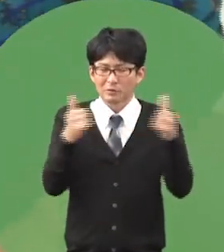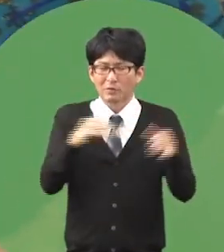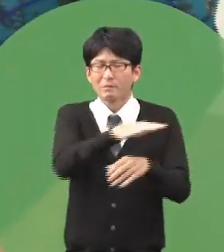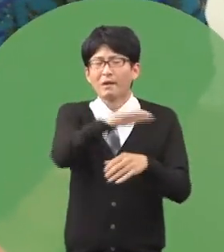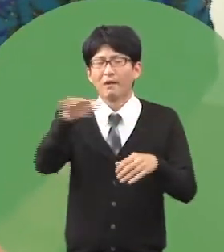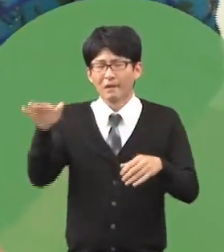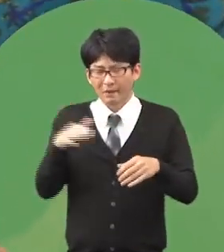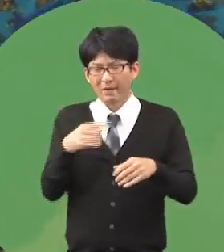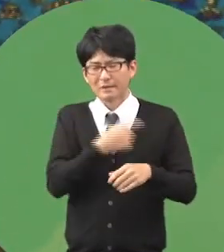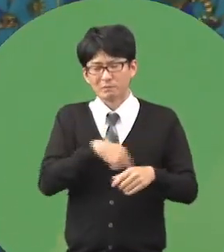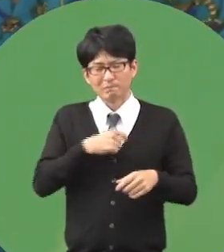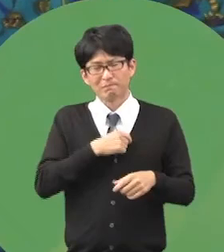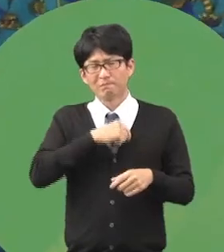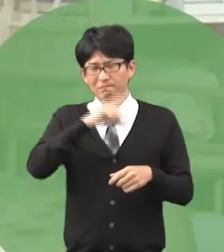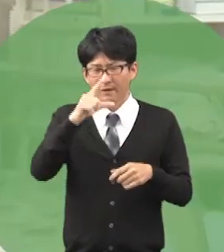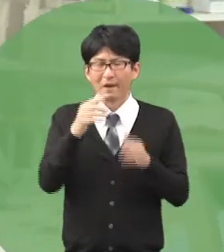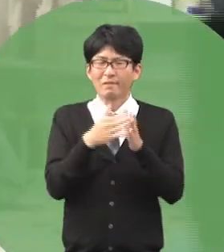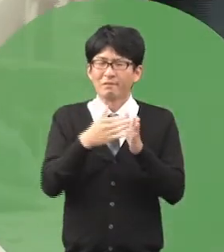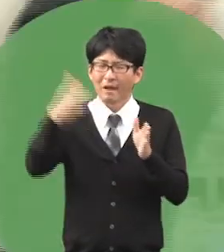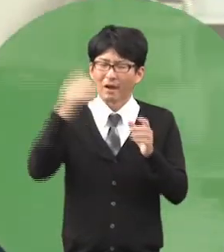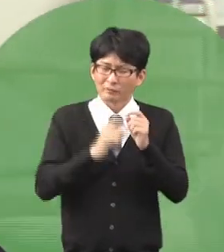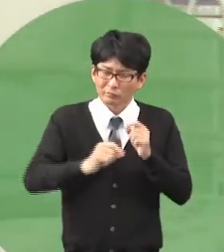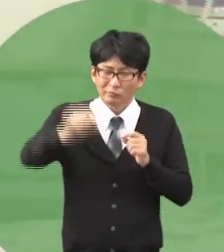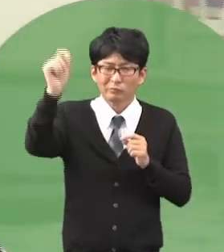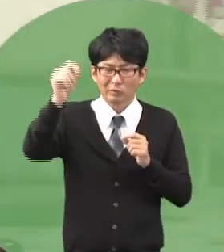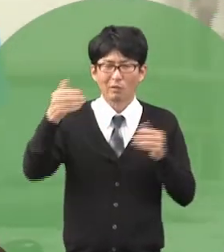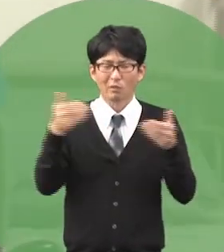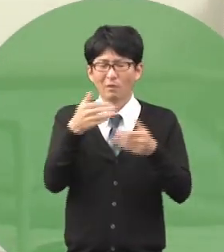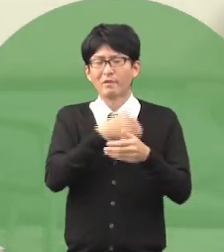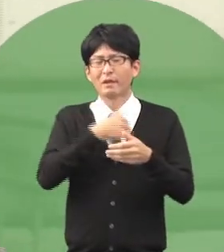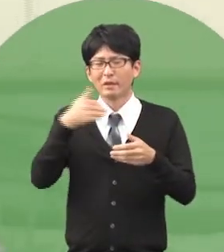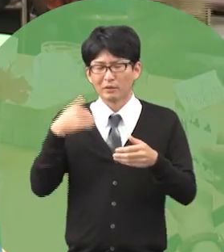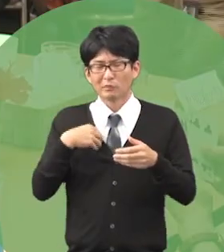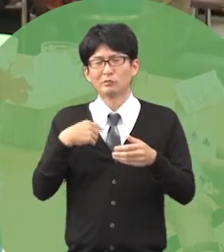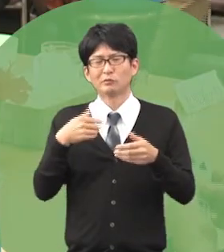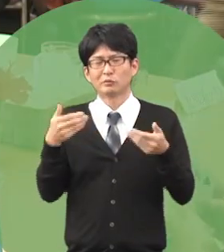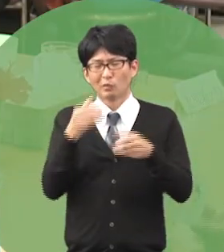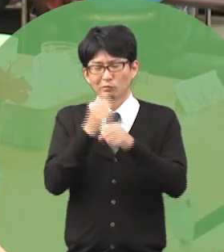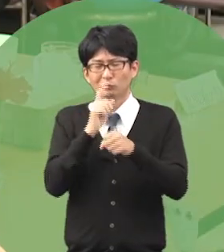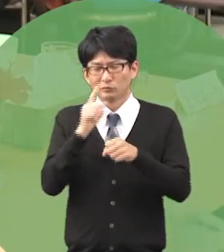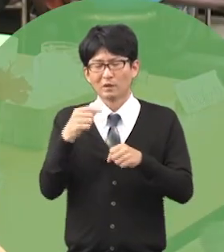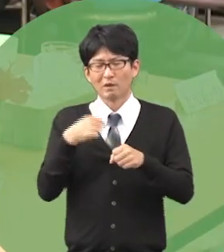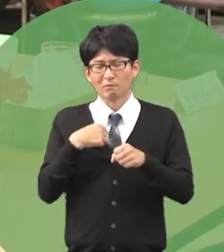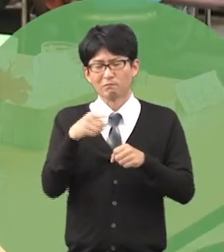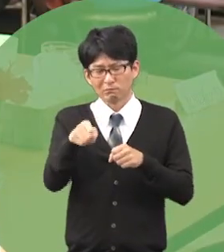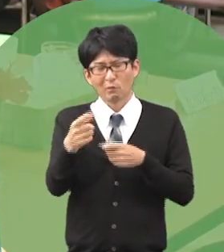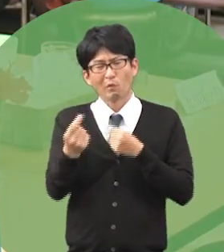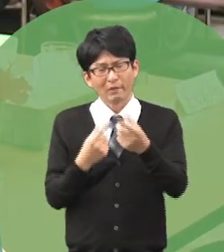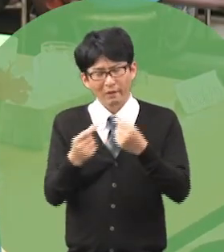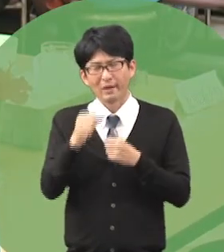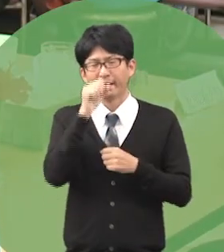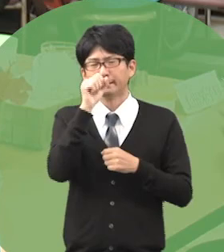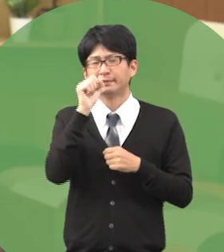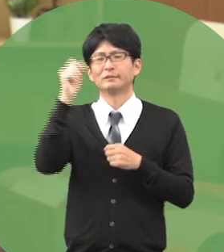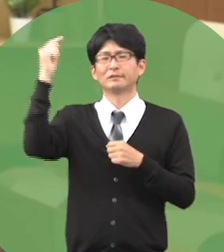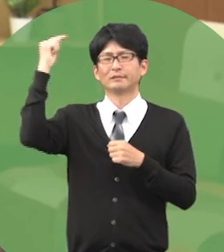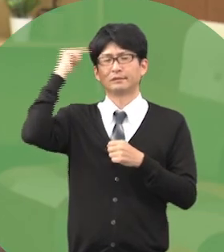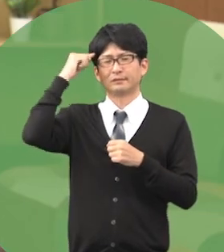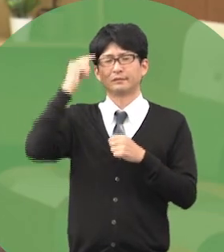の意欲的に長く安心して働ける事業づくりというのは、双方にとってもいいことだと思っています